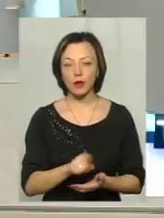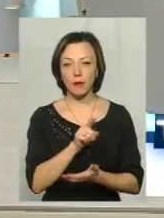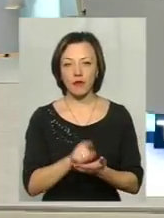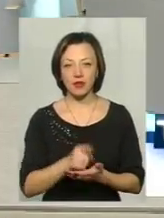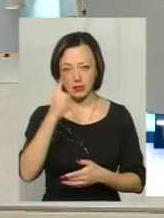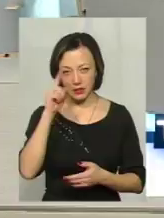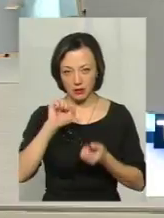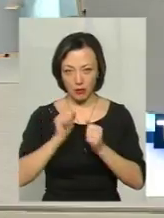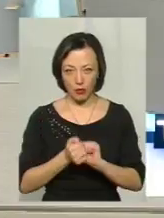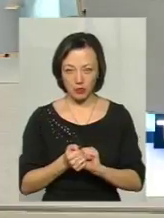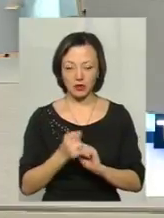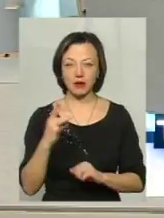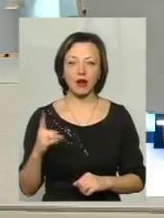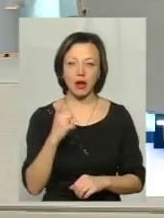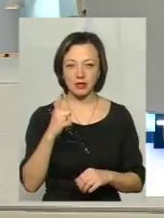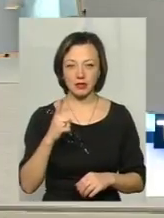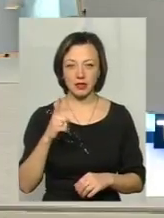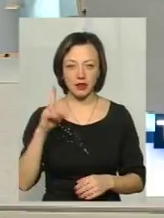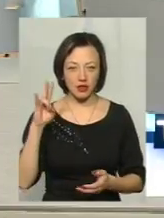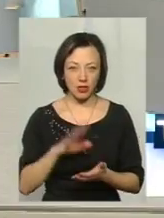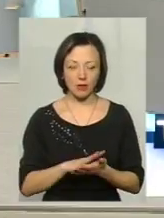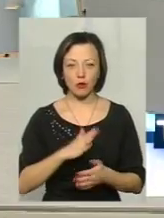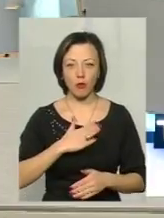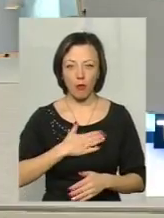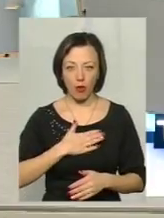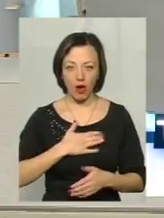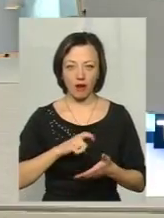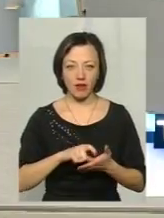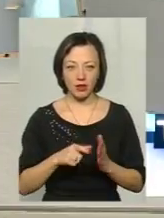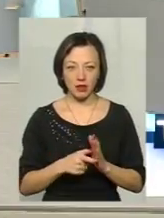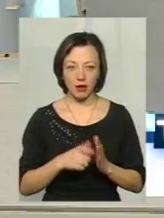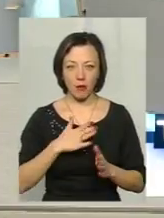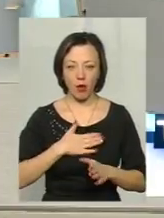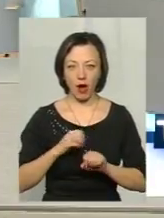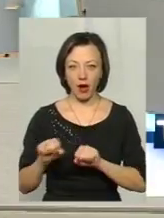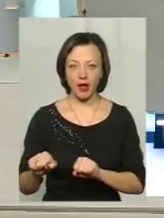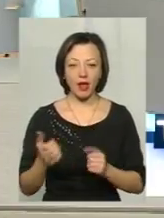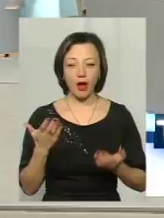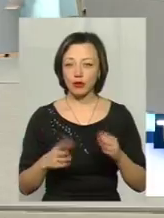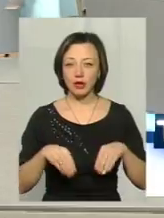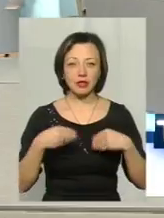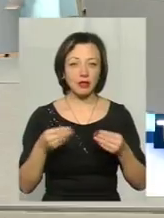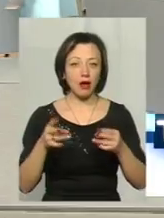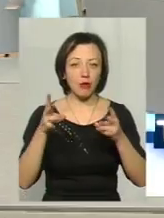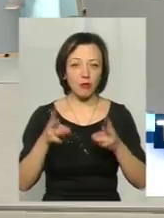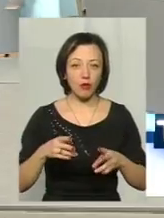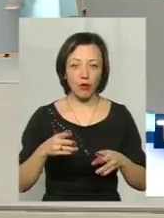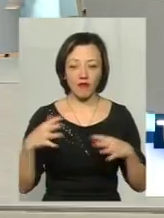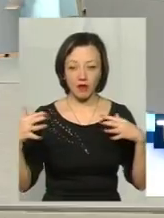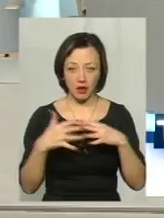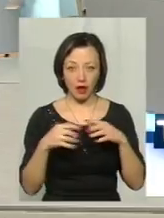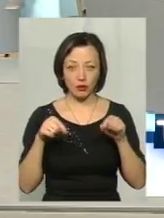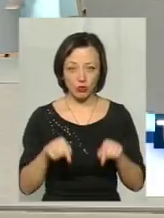одне, запам'ятати раз і назавжди. Моя квартира – моя крепость. Якщо, не дай Бог, дійде до нас війна